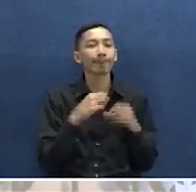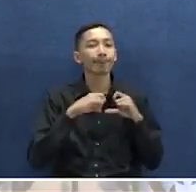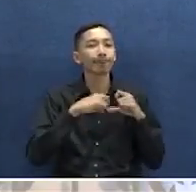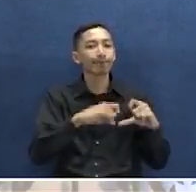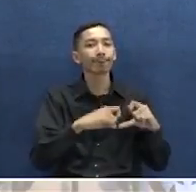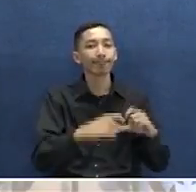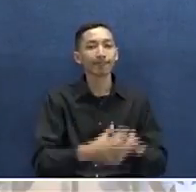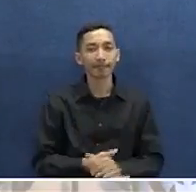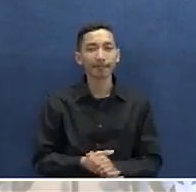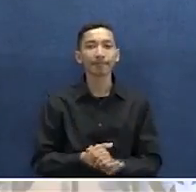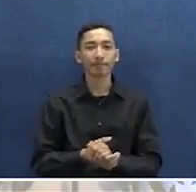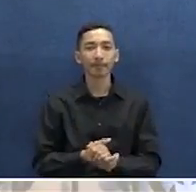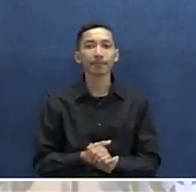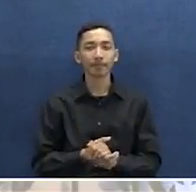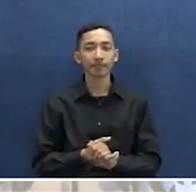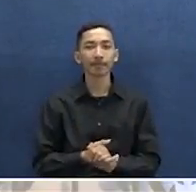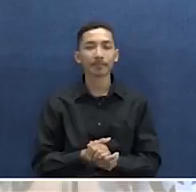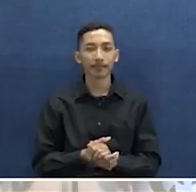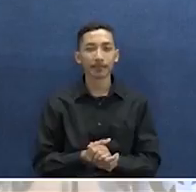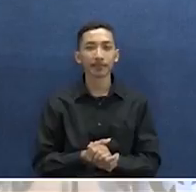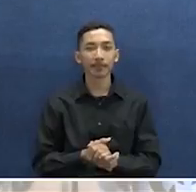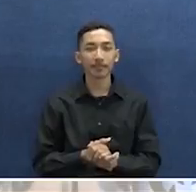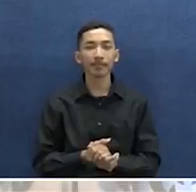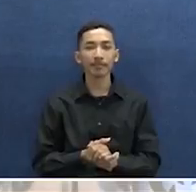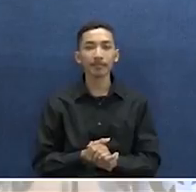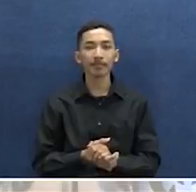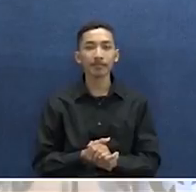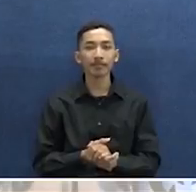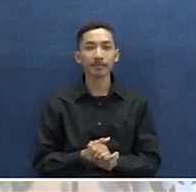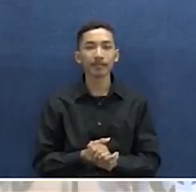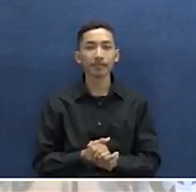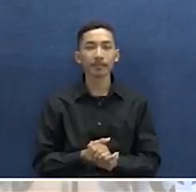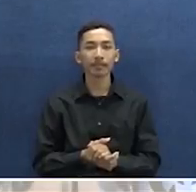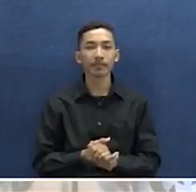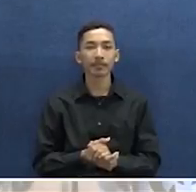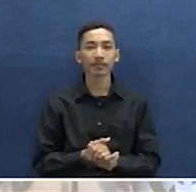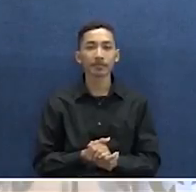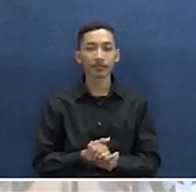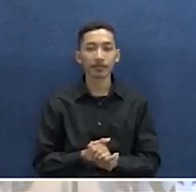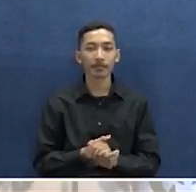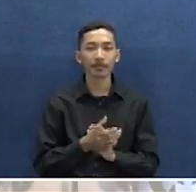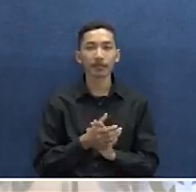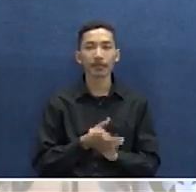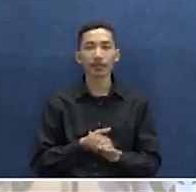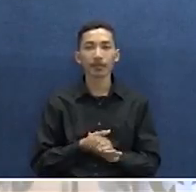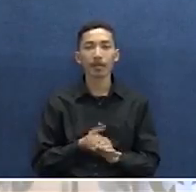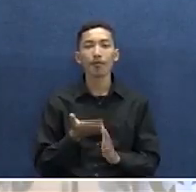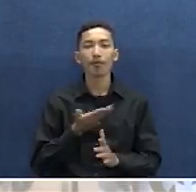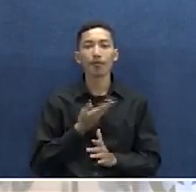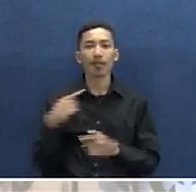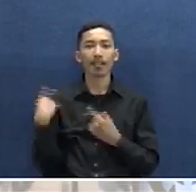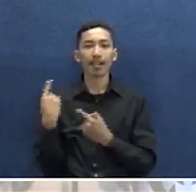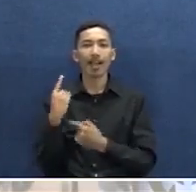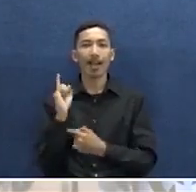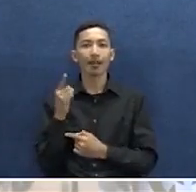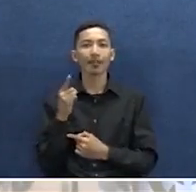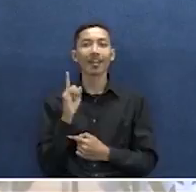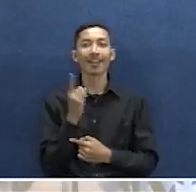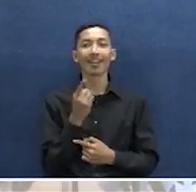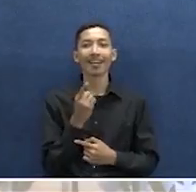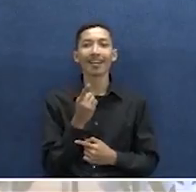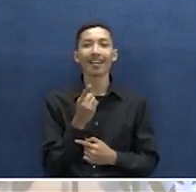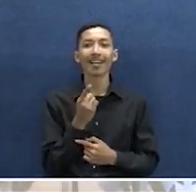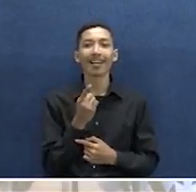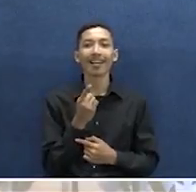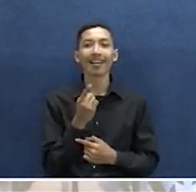orang untuk mereka bisa mulai mengenal kopi ada kebanggaan jadi kita tuh apa haruslah punya ada keberpihakan